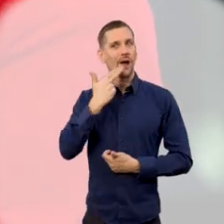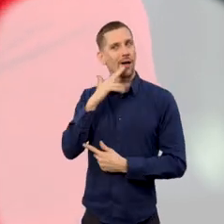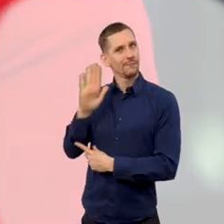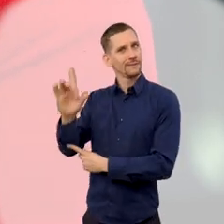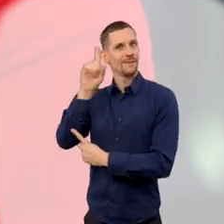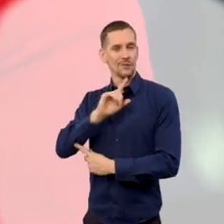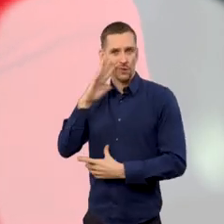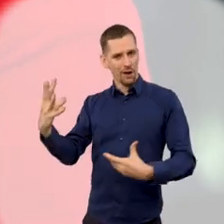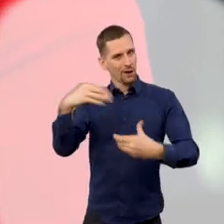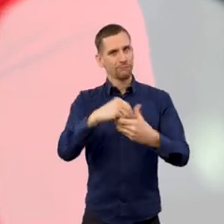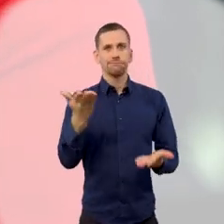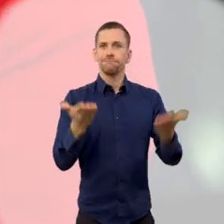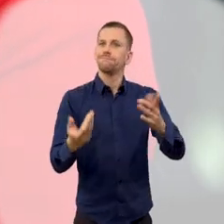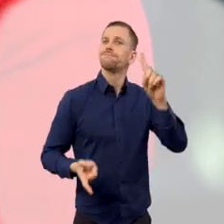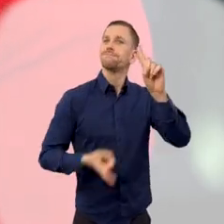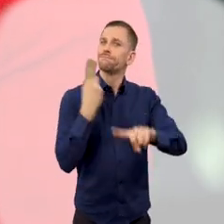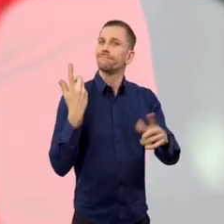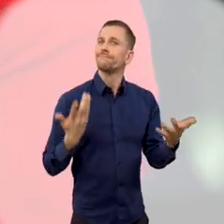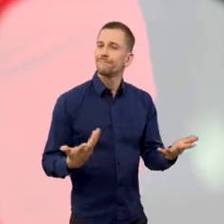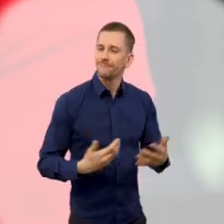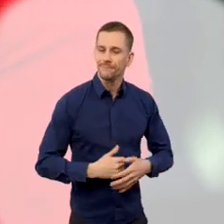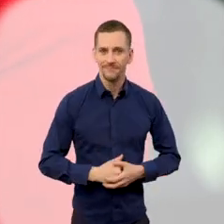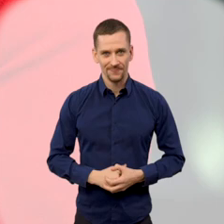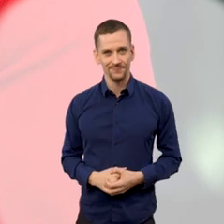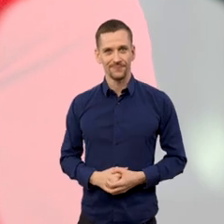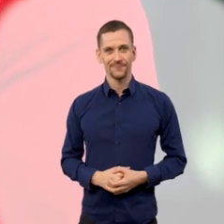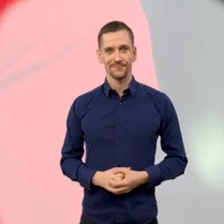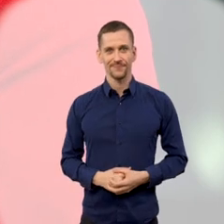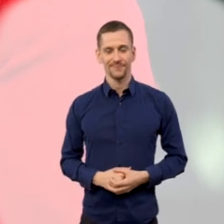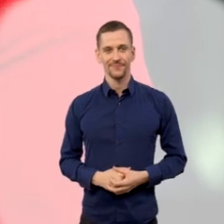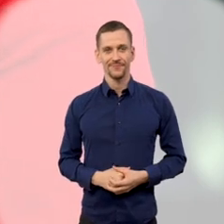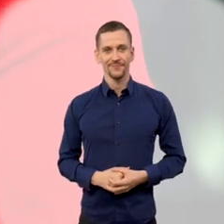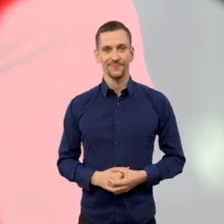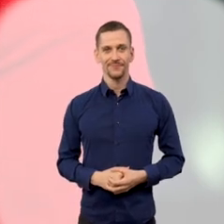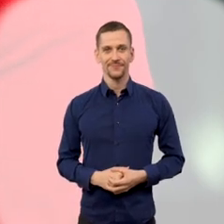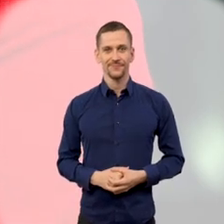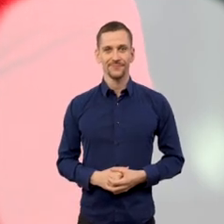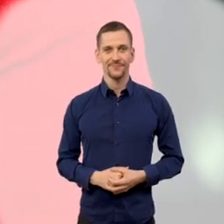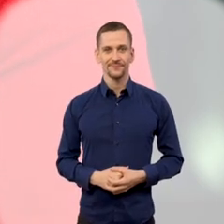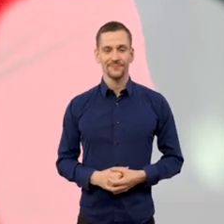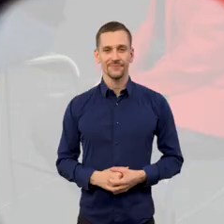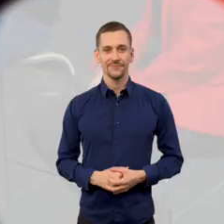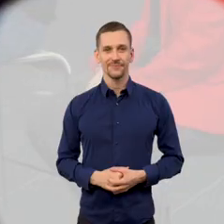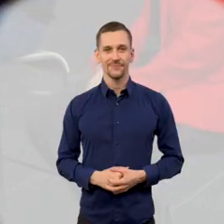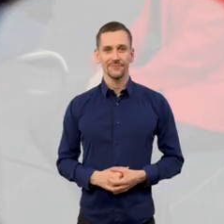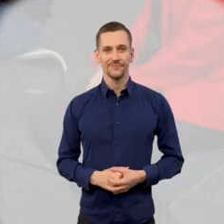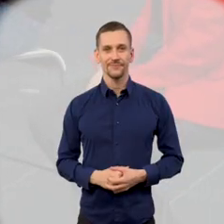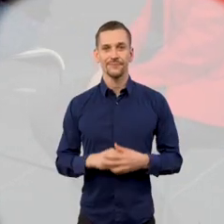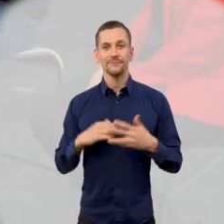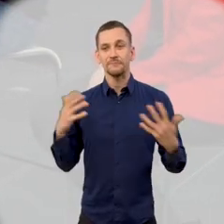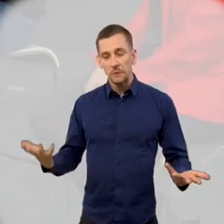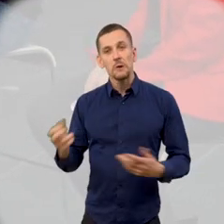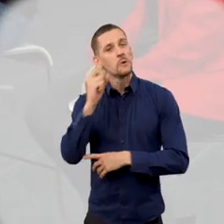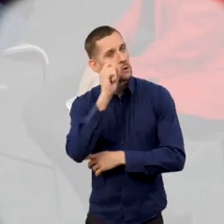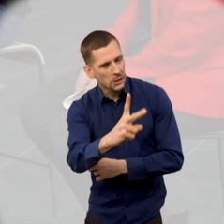et c'est vrai qu'elles apportent ce côté de médiation et pour apaiser un petit peu les tensions qu'il peut y avoir. Est-ce que